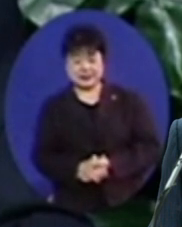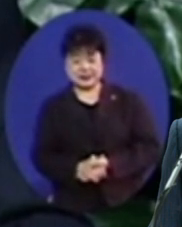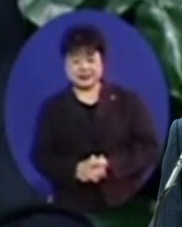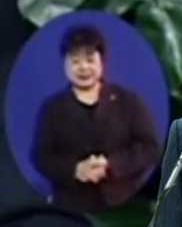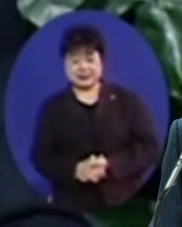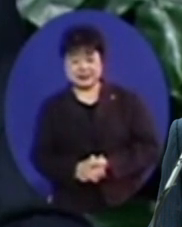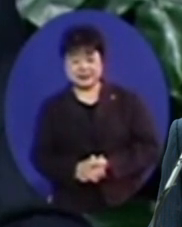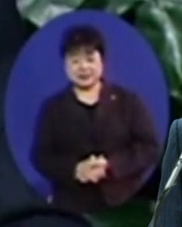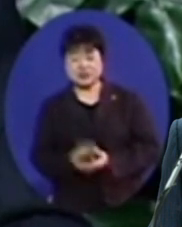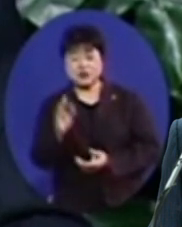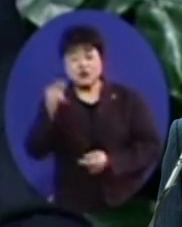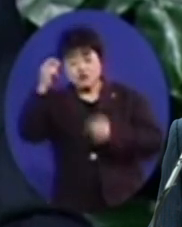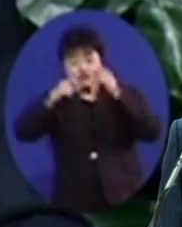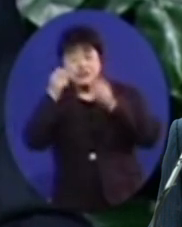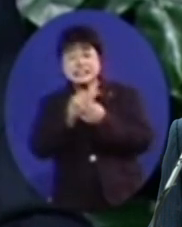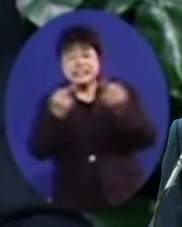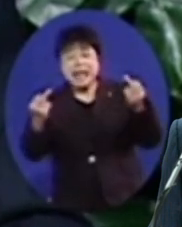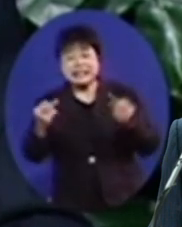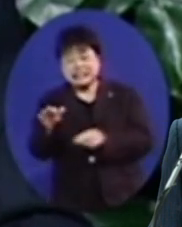울산 촌놈입니다.